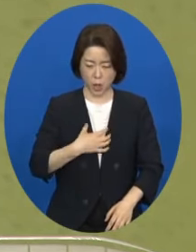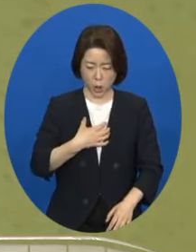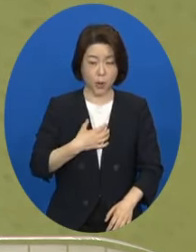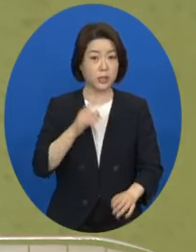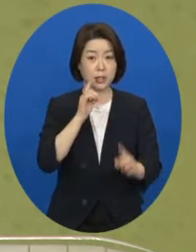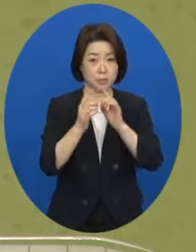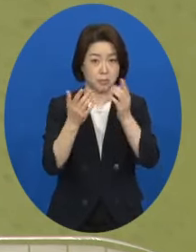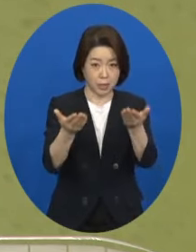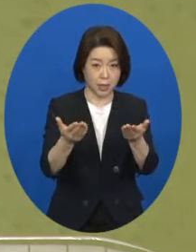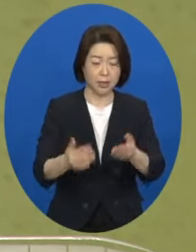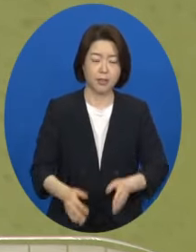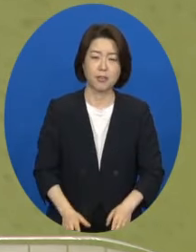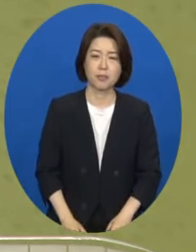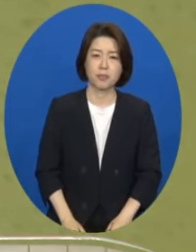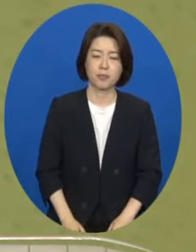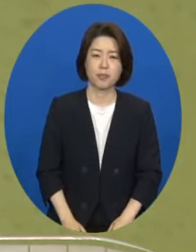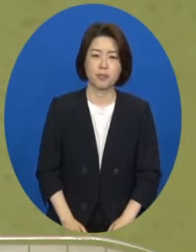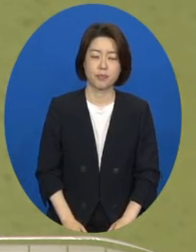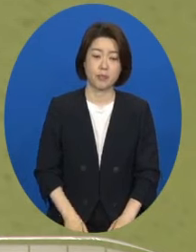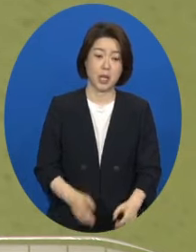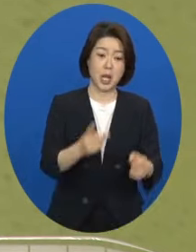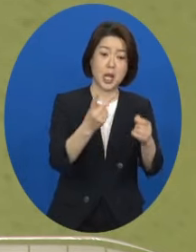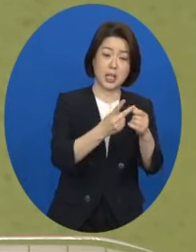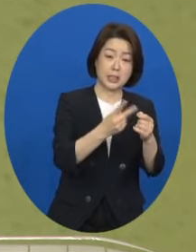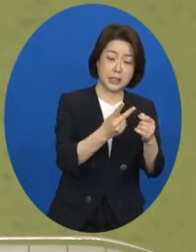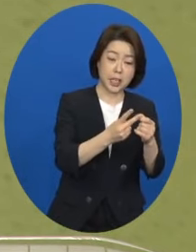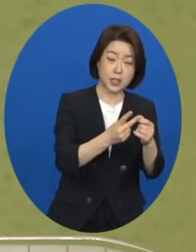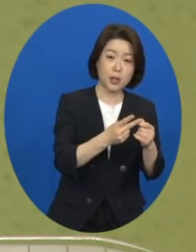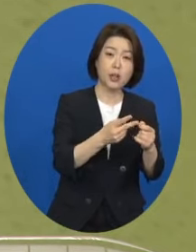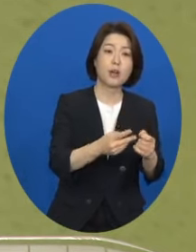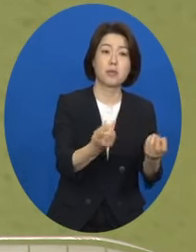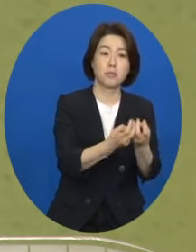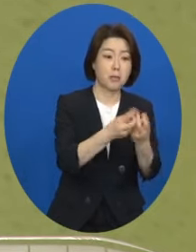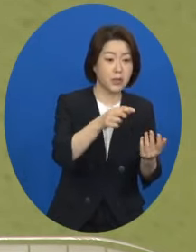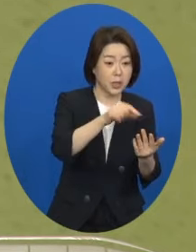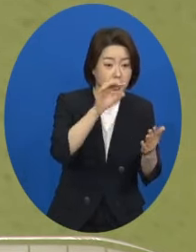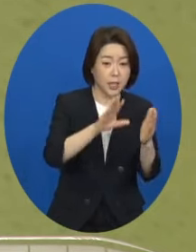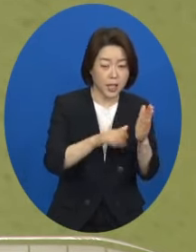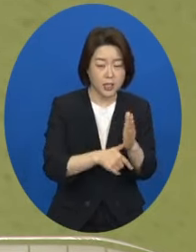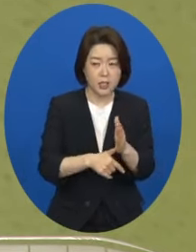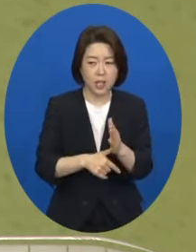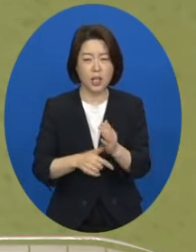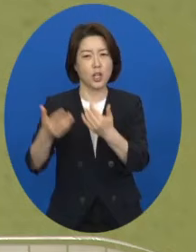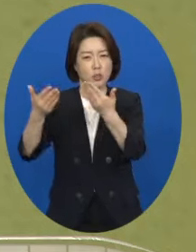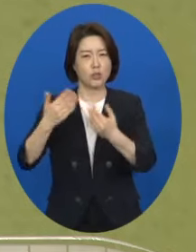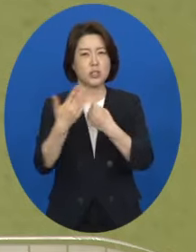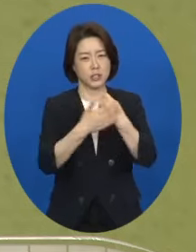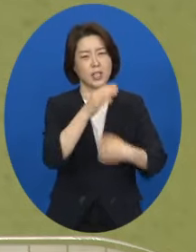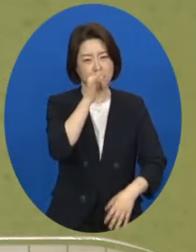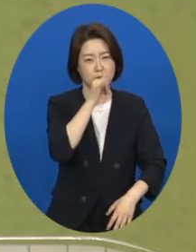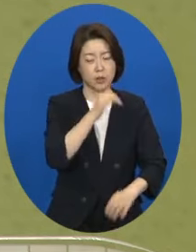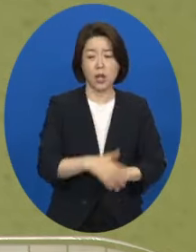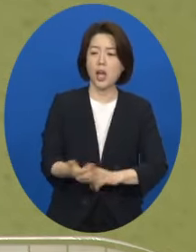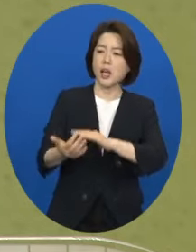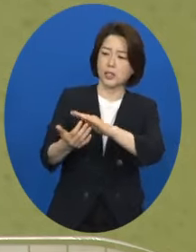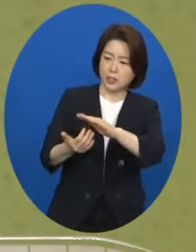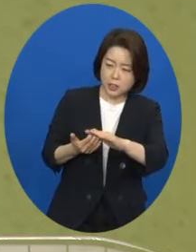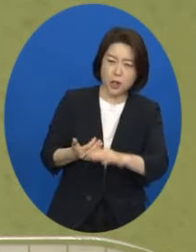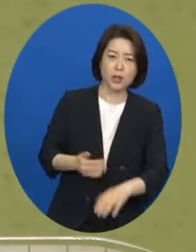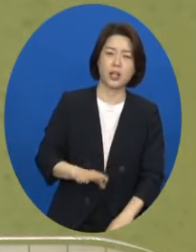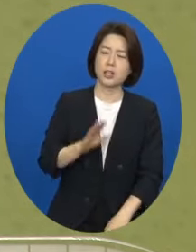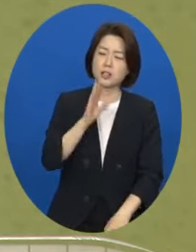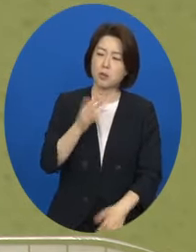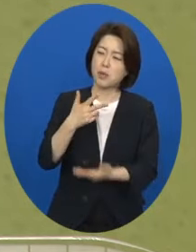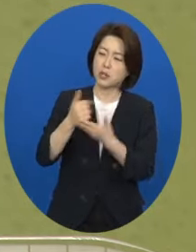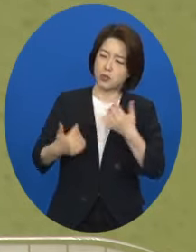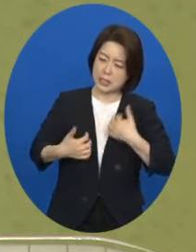말씀드리지만 차선에도 하나님이 부어주시는 은혜가 있어요. 그렇지만 차선을 선택하기 이전에 정말 주님이 기뻐하는